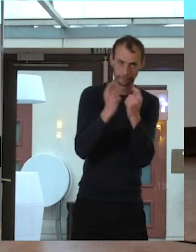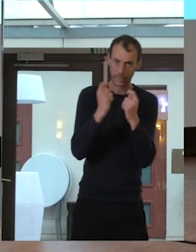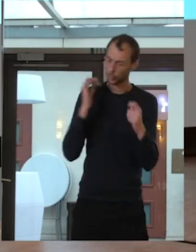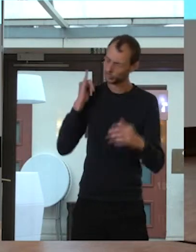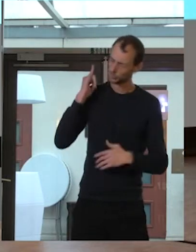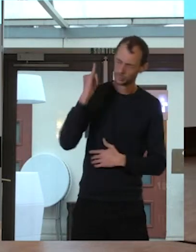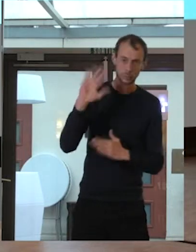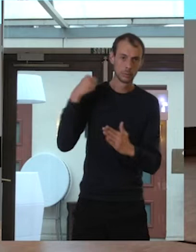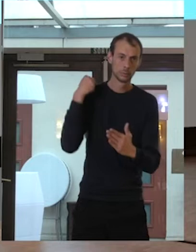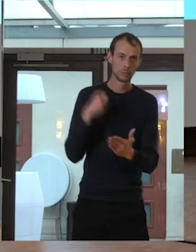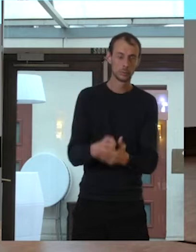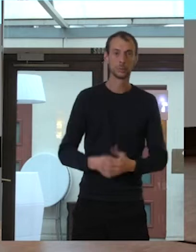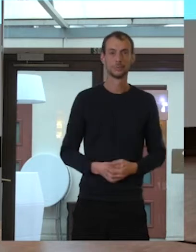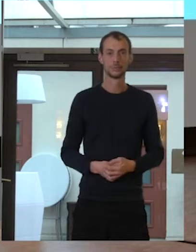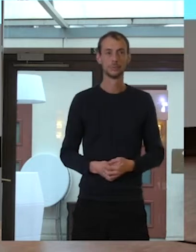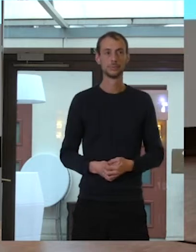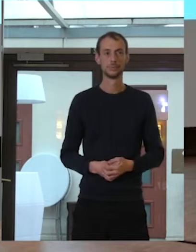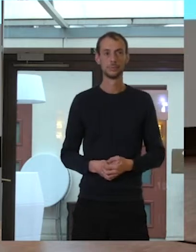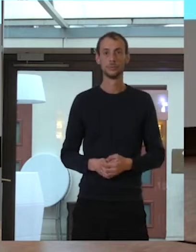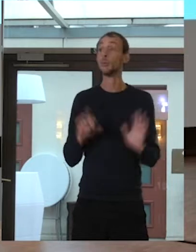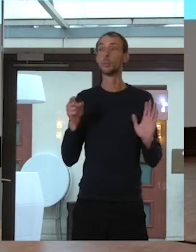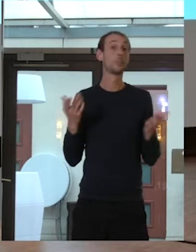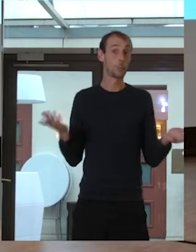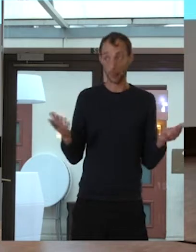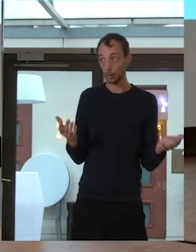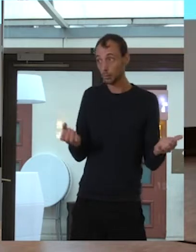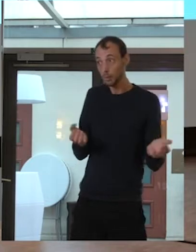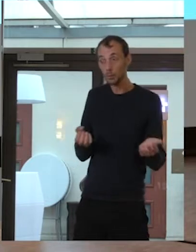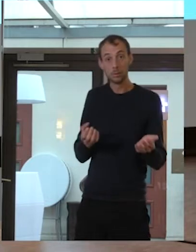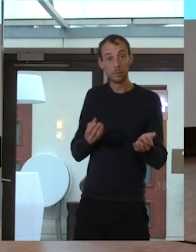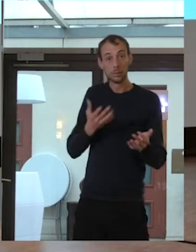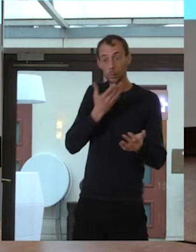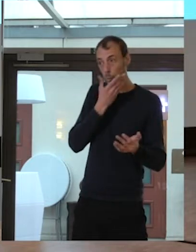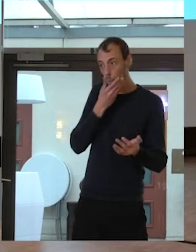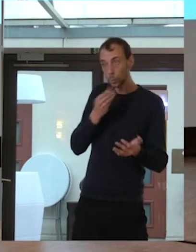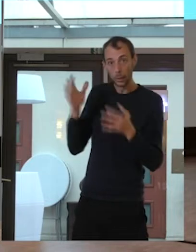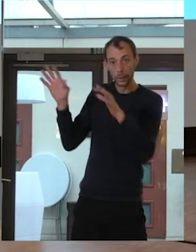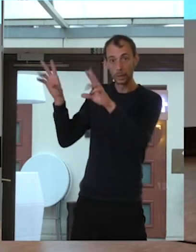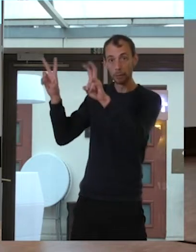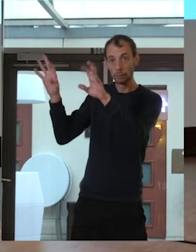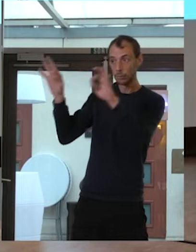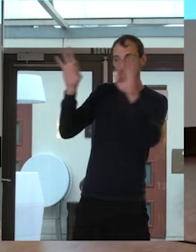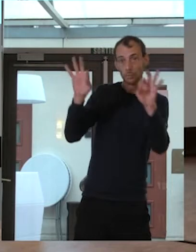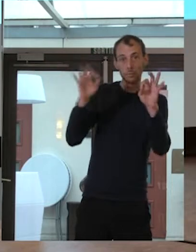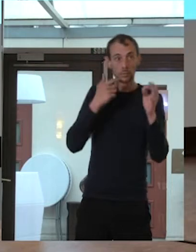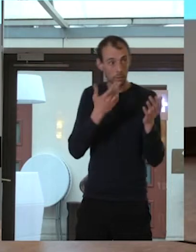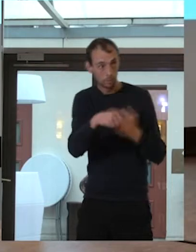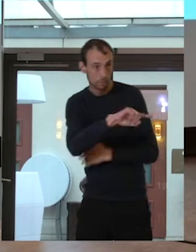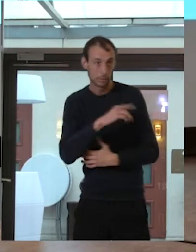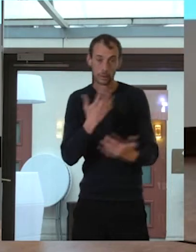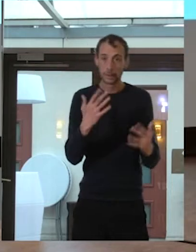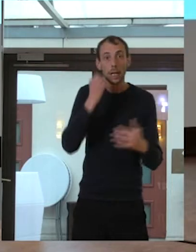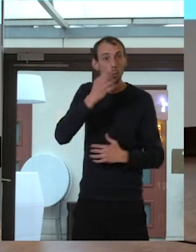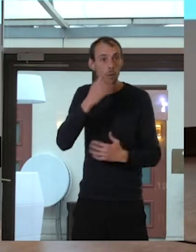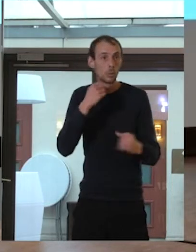citation. C'est un bel engagement à poursuivre ce qu'est déjà votre action quotidienne.